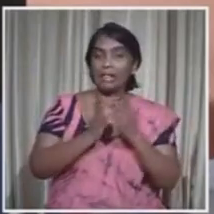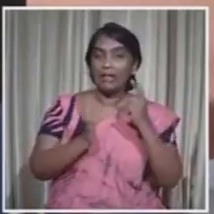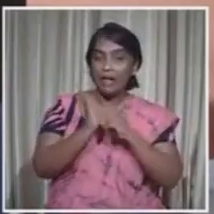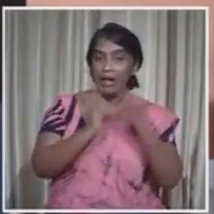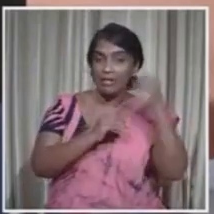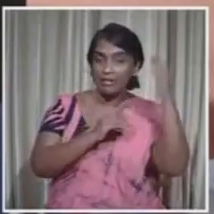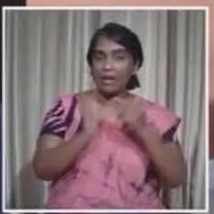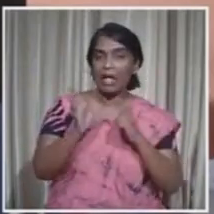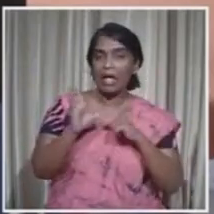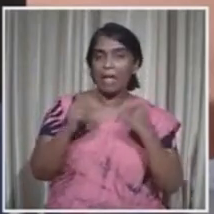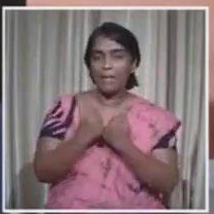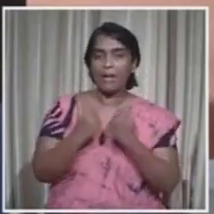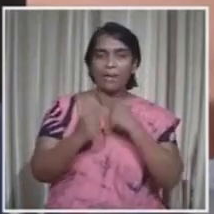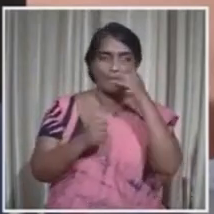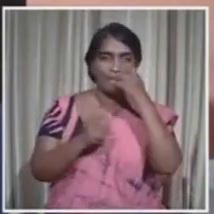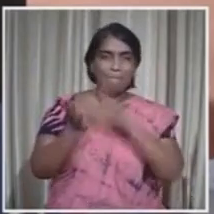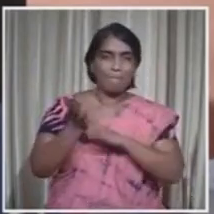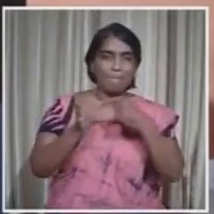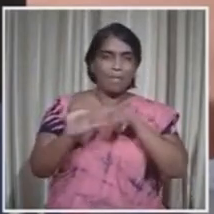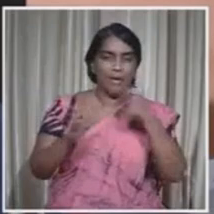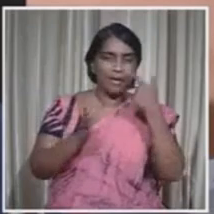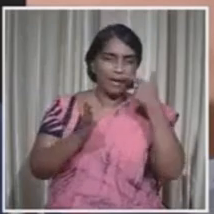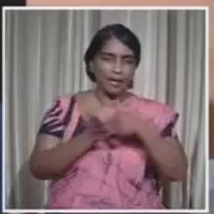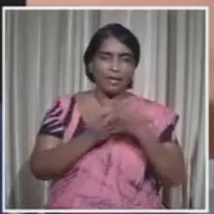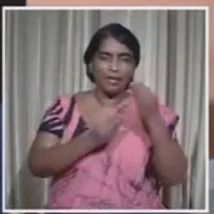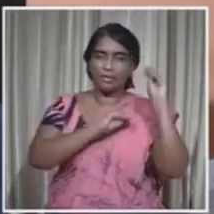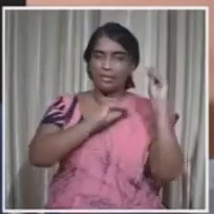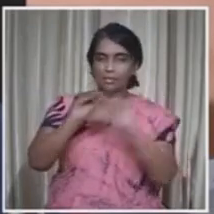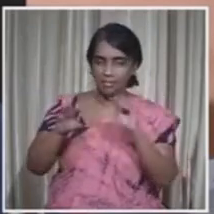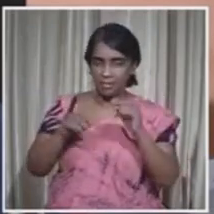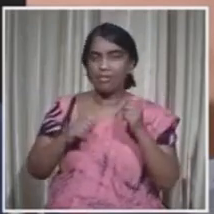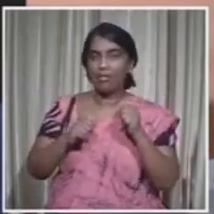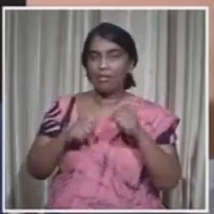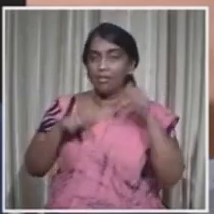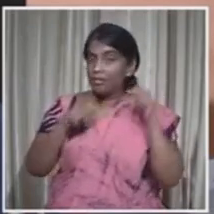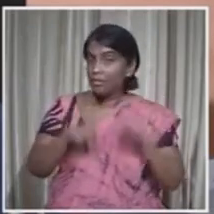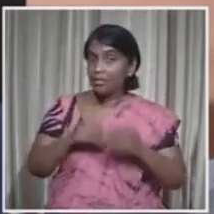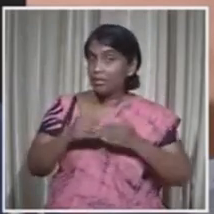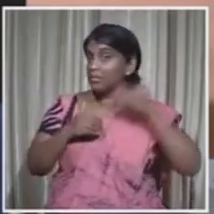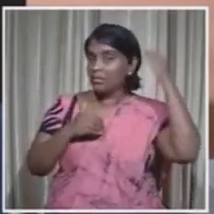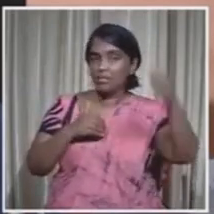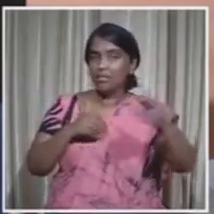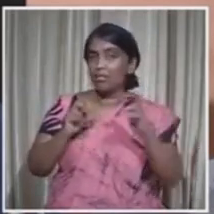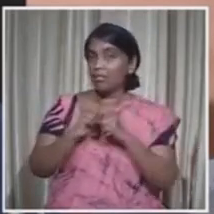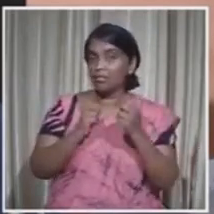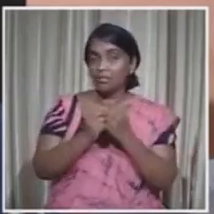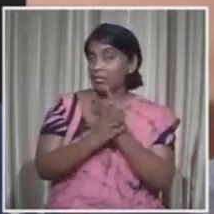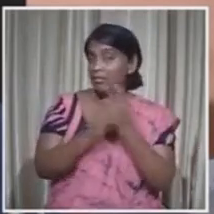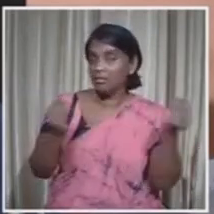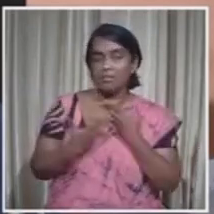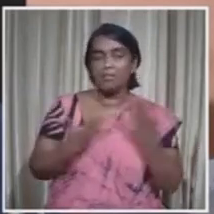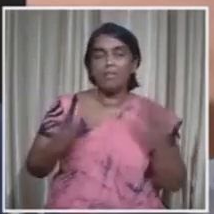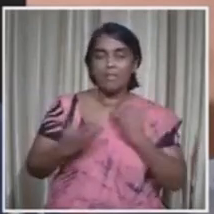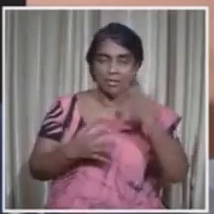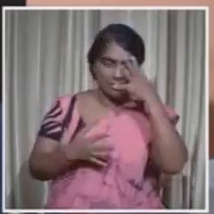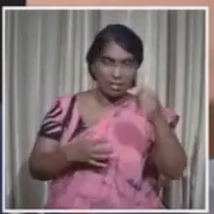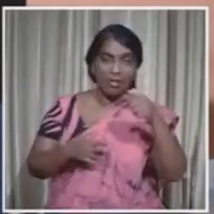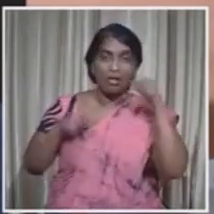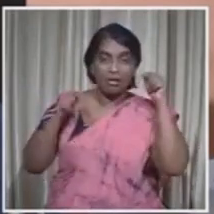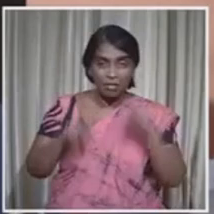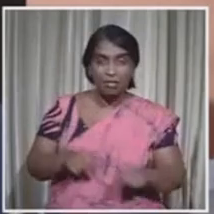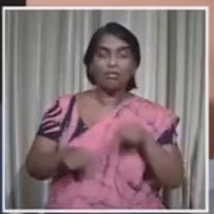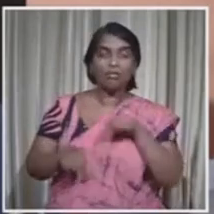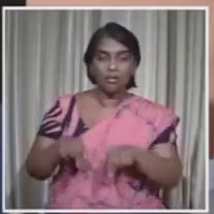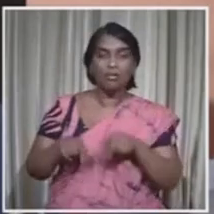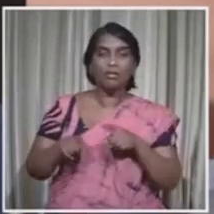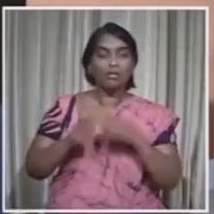මාසේ එනකොට තෙල් ඩීසල් එහෙම පොඩ්ඩක් ෂේප් එකේ හැම් වෙයි. හැබැයි මේක දීර්ඝ කාලේ විසඳුමක් නෙවෙයි කියලා මතක තියාගන්න.